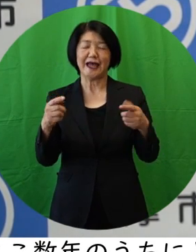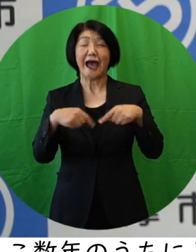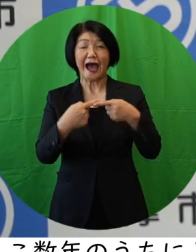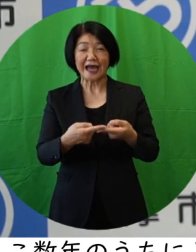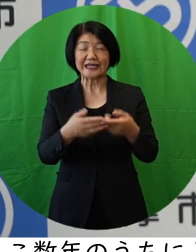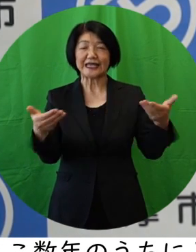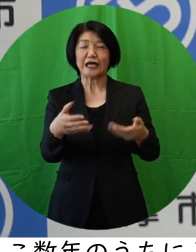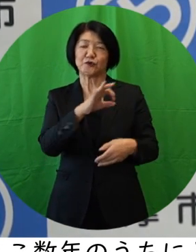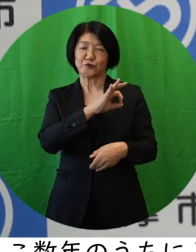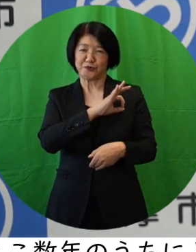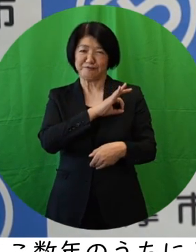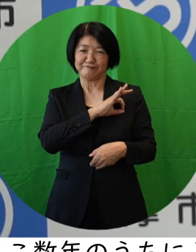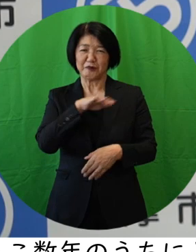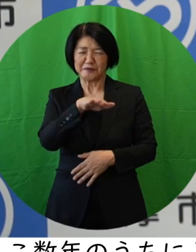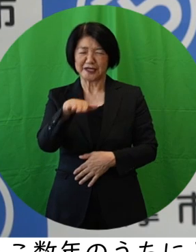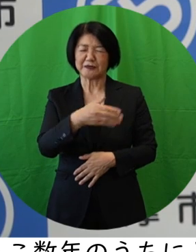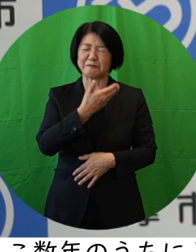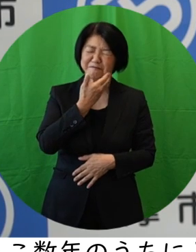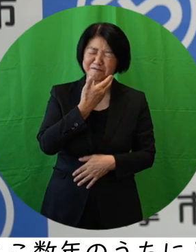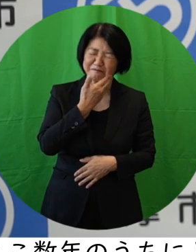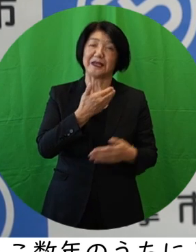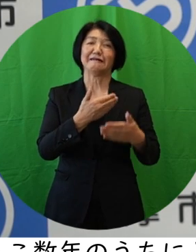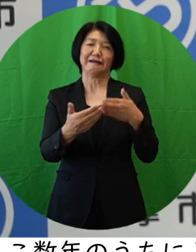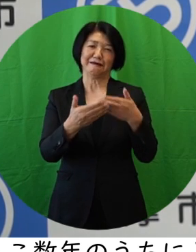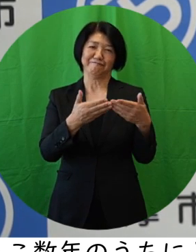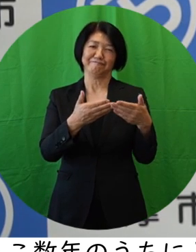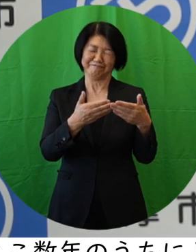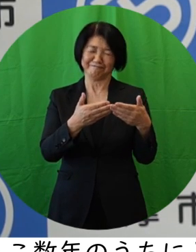は貴重な体験となったと思い